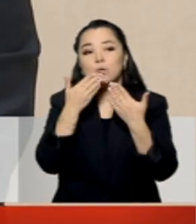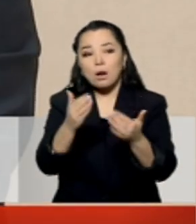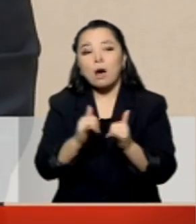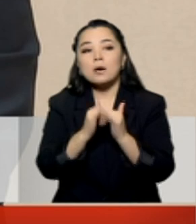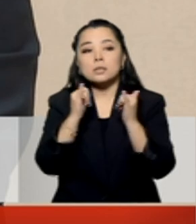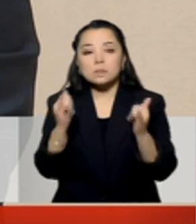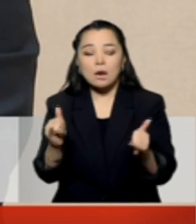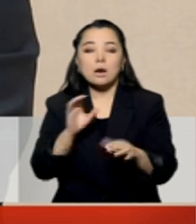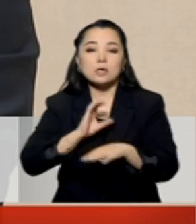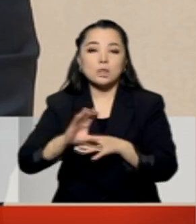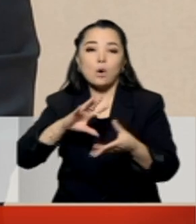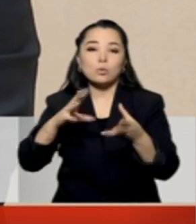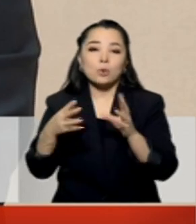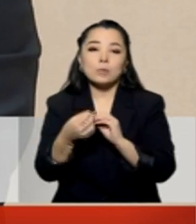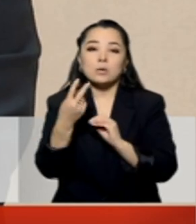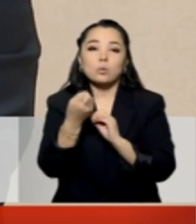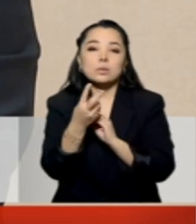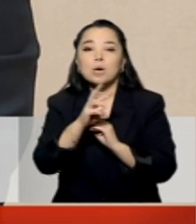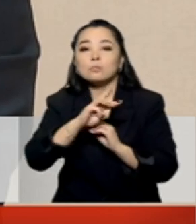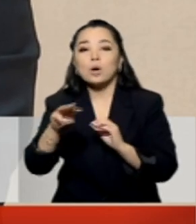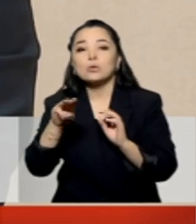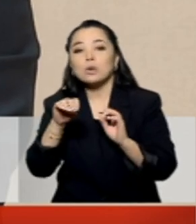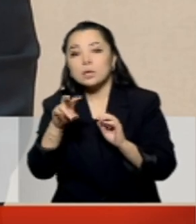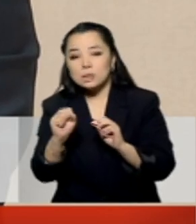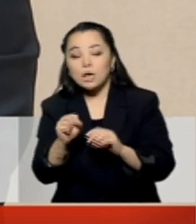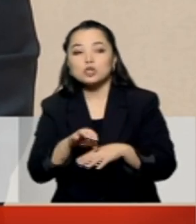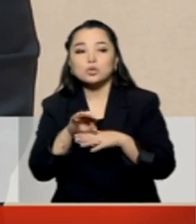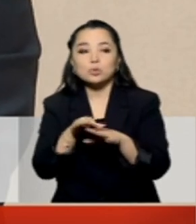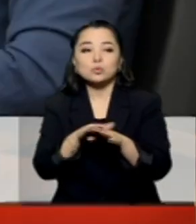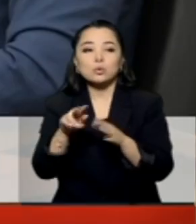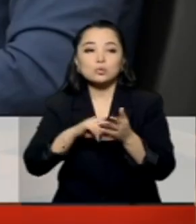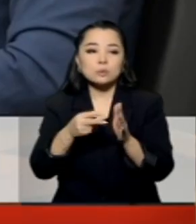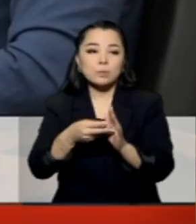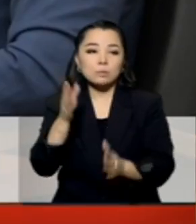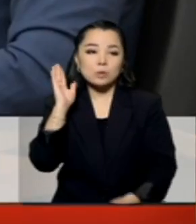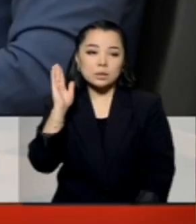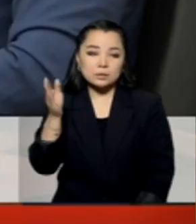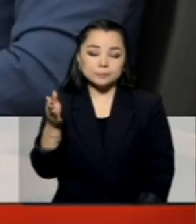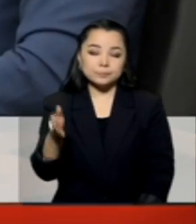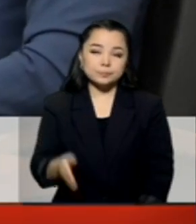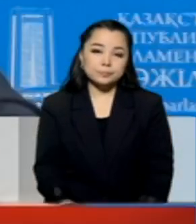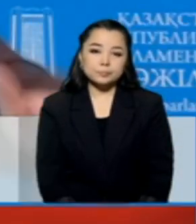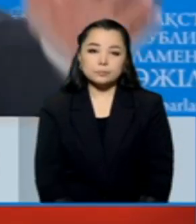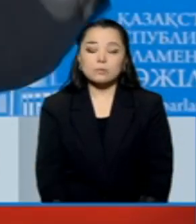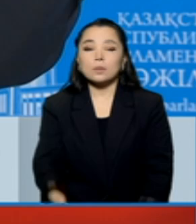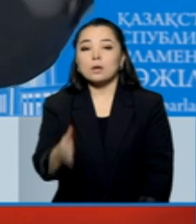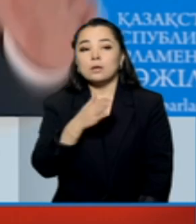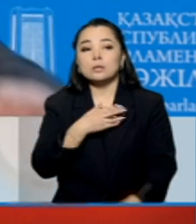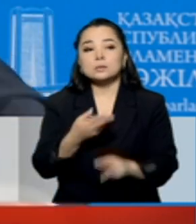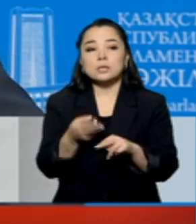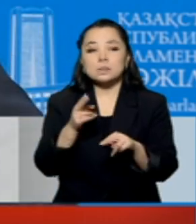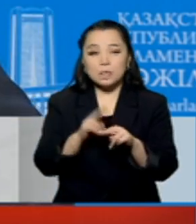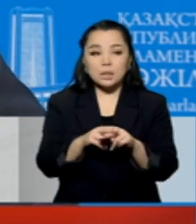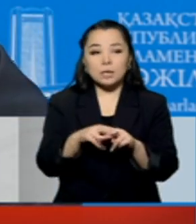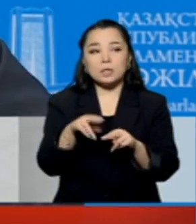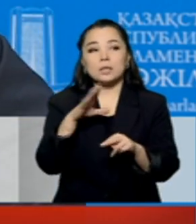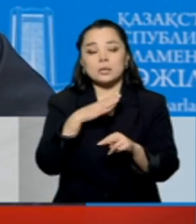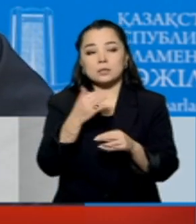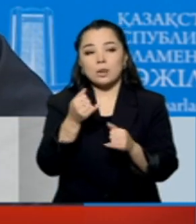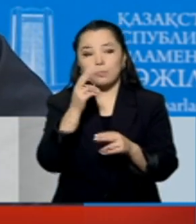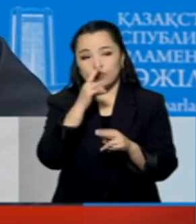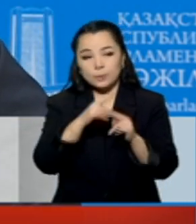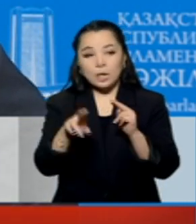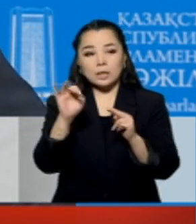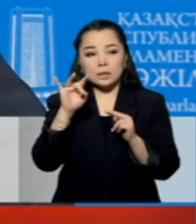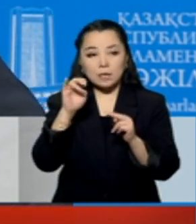артса, экспорт көлемін 12 миллион тоннаға дейін жеткізу жоспары бар. Біз енді бұл жақта Иранды кішкене жоғалтып